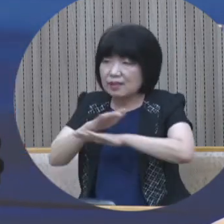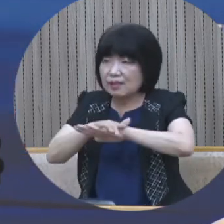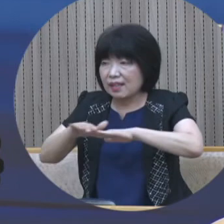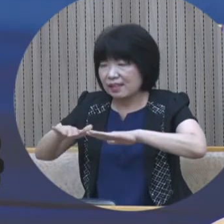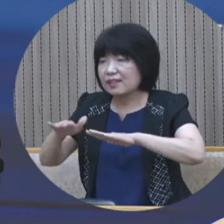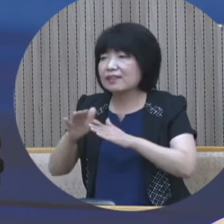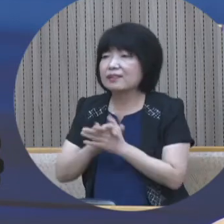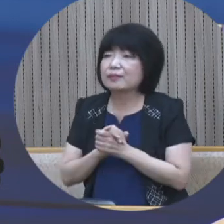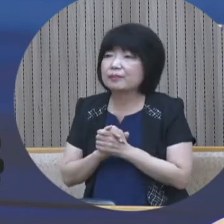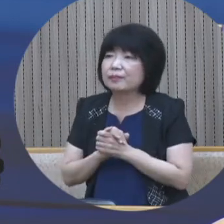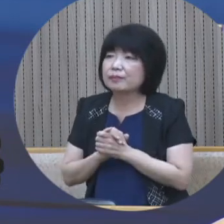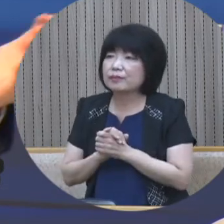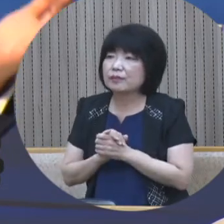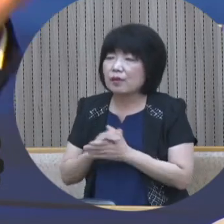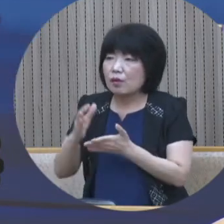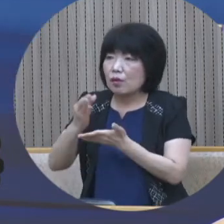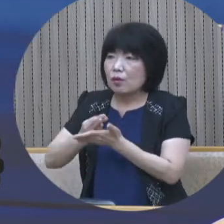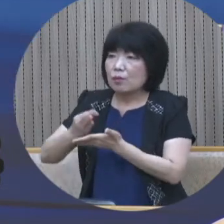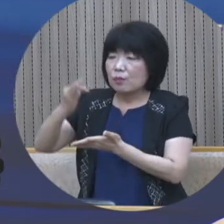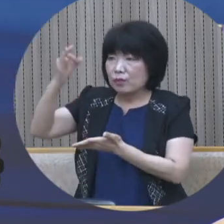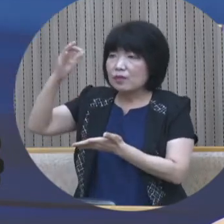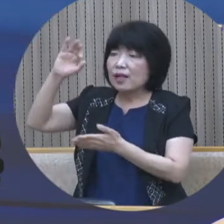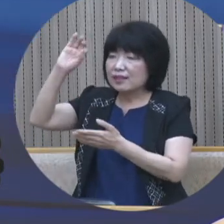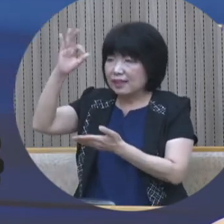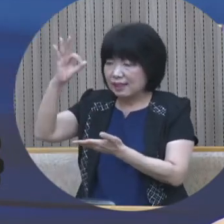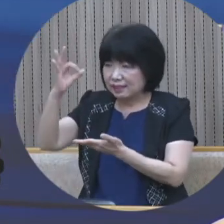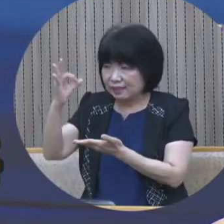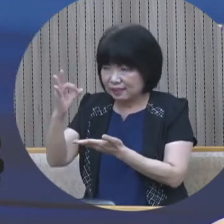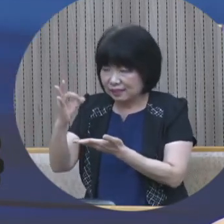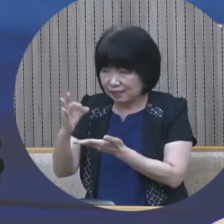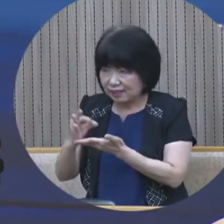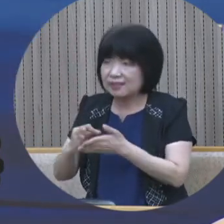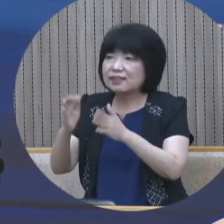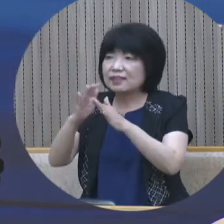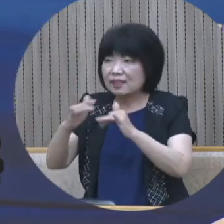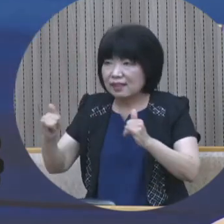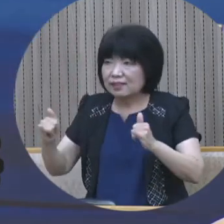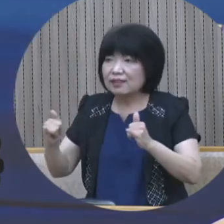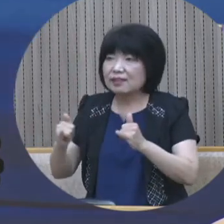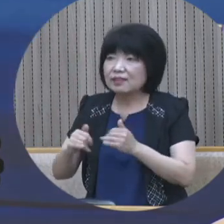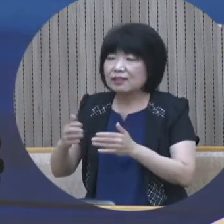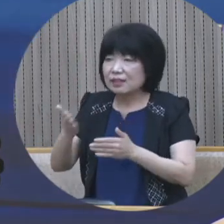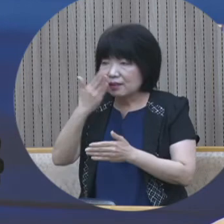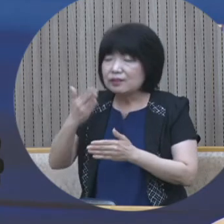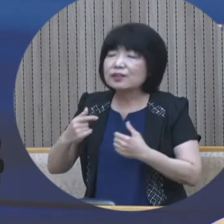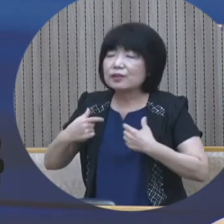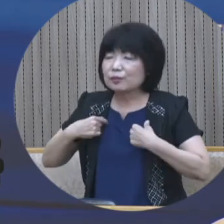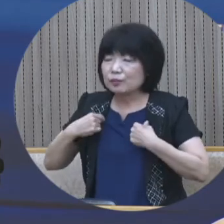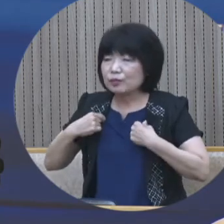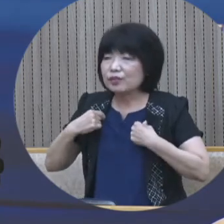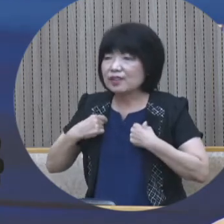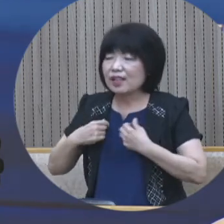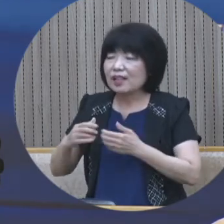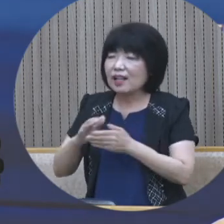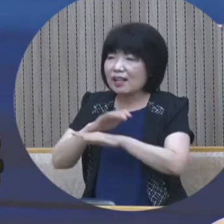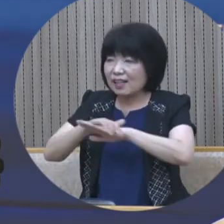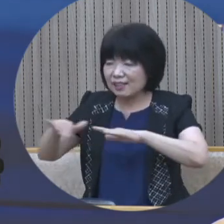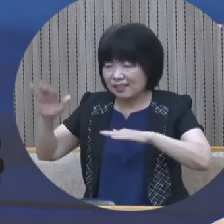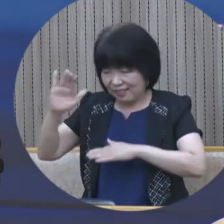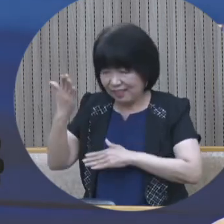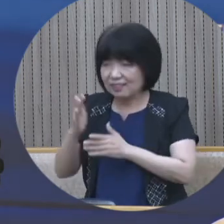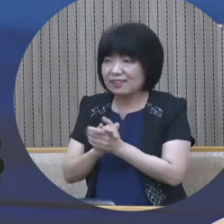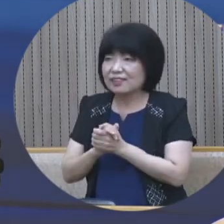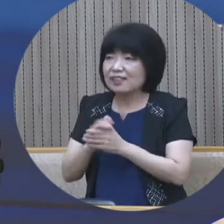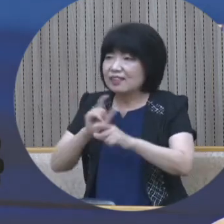거예요. 물가는 원상 회복되었고, 사람들은 음식 때문에 문제가 없게 되었습니다.